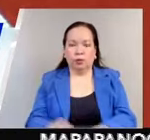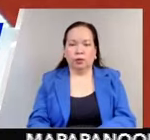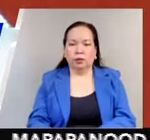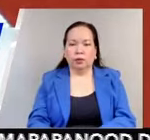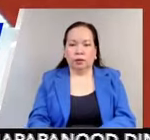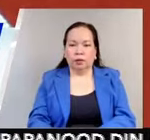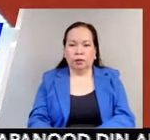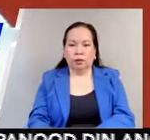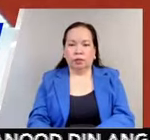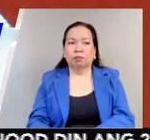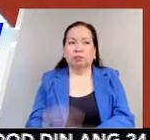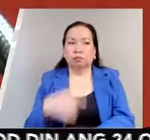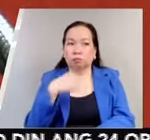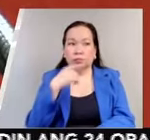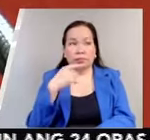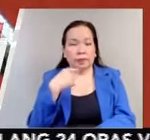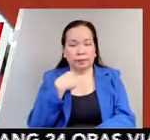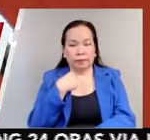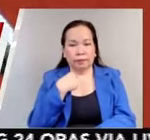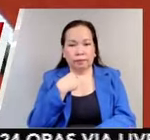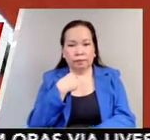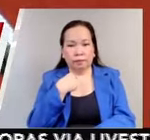Mr. President,